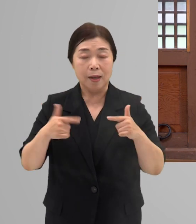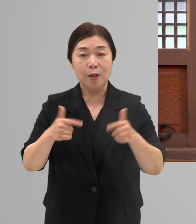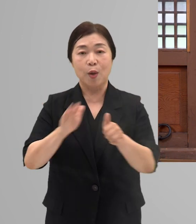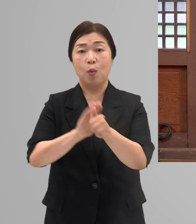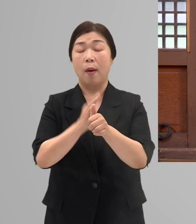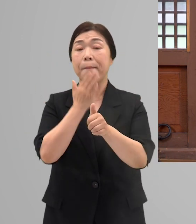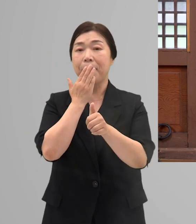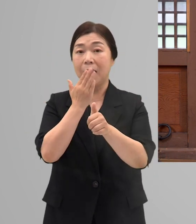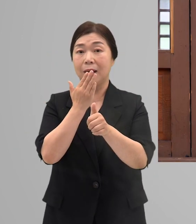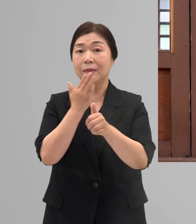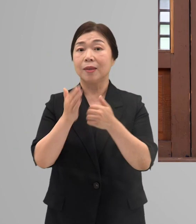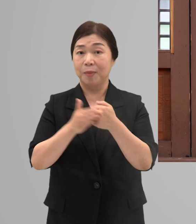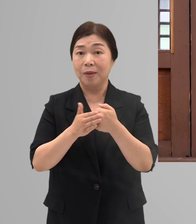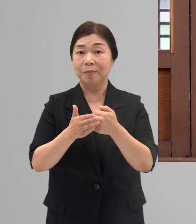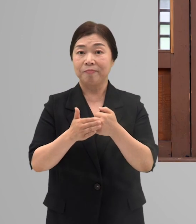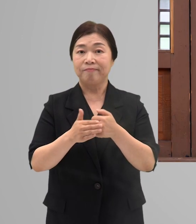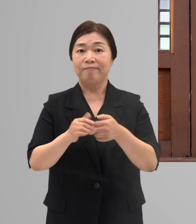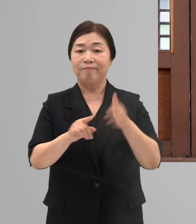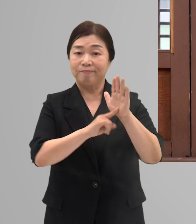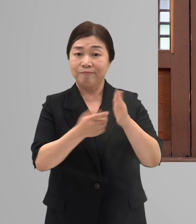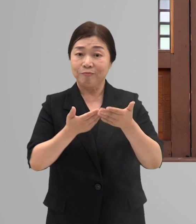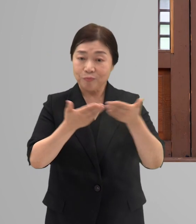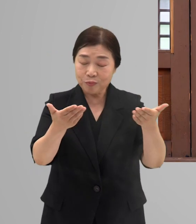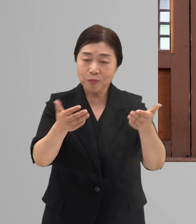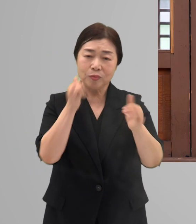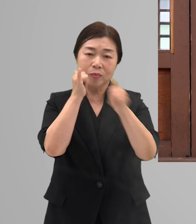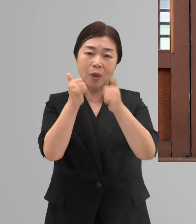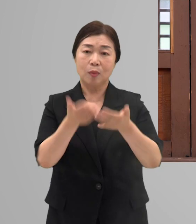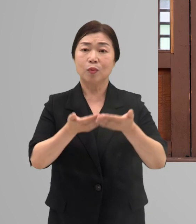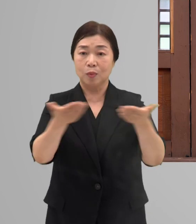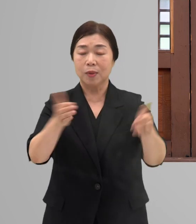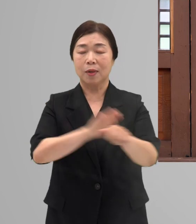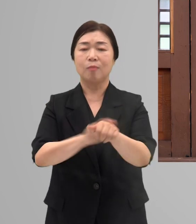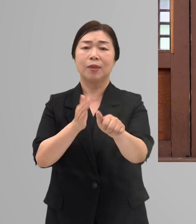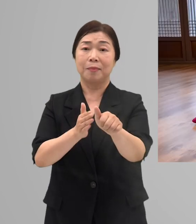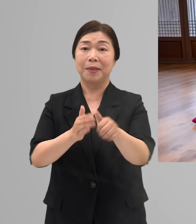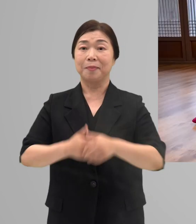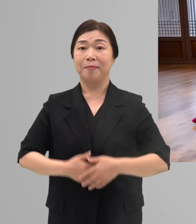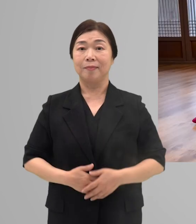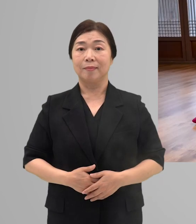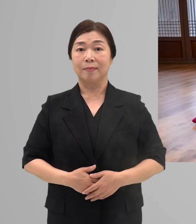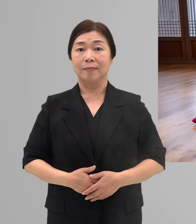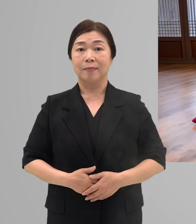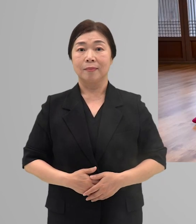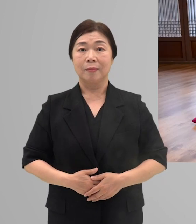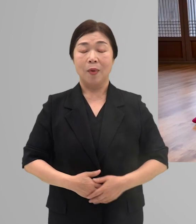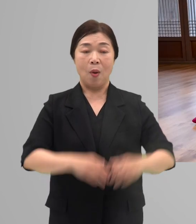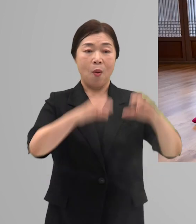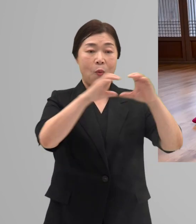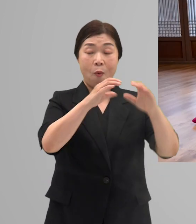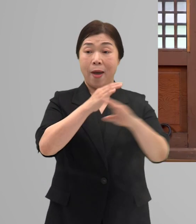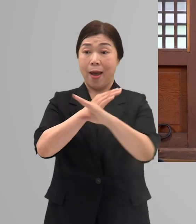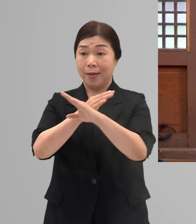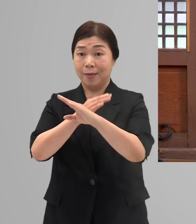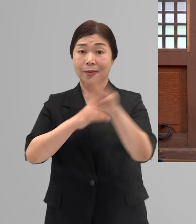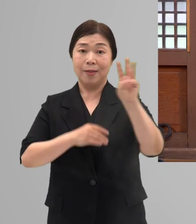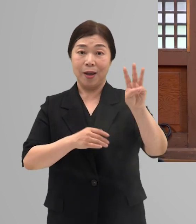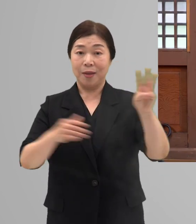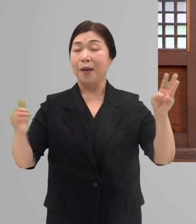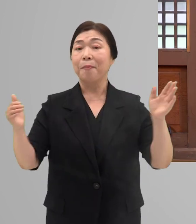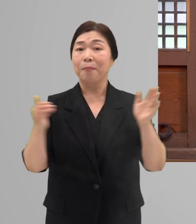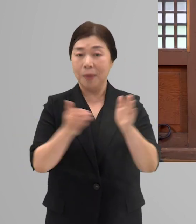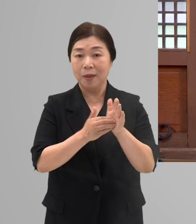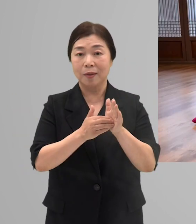도움을 받을 수 있다고 하니까요. 적극적으로 연락하고 또 주변에 알려주시기 바랍니다. 네, 그럼 저 이렇게 OX 퀴즈